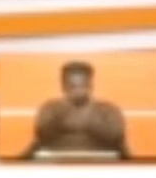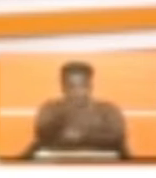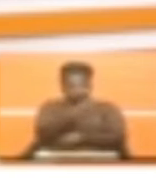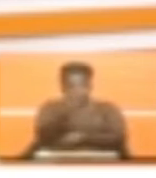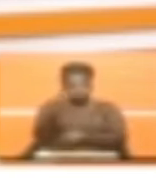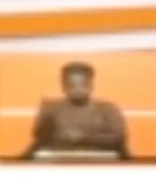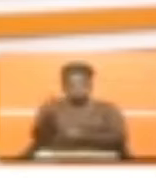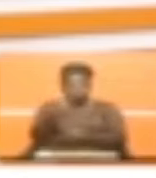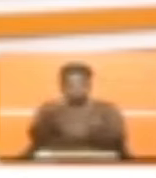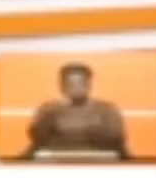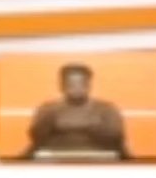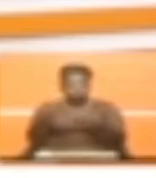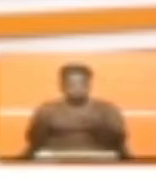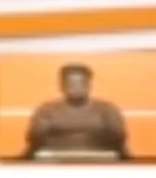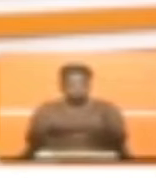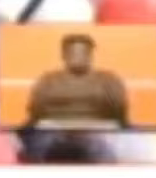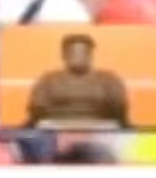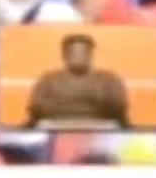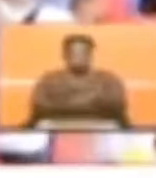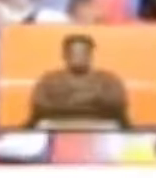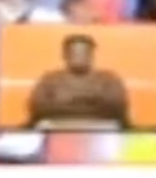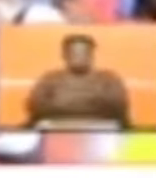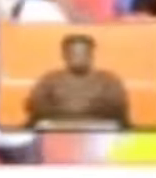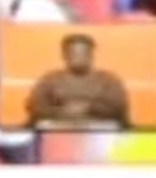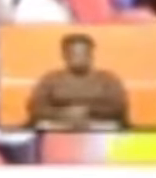2 abagambi okwenyigira mu kusalensa